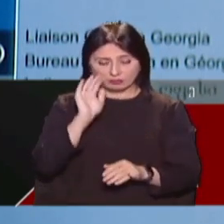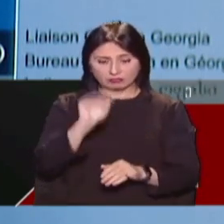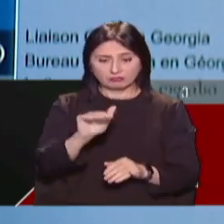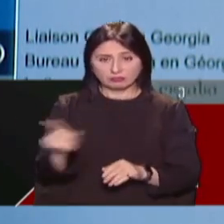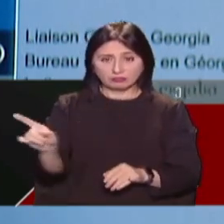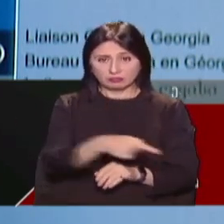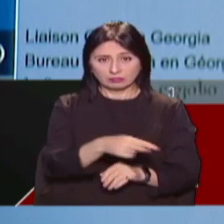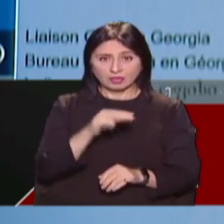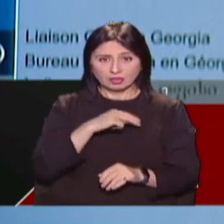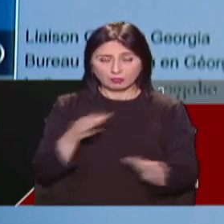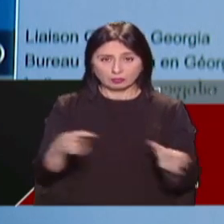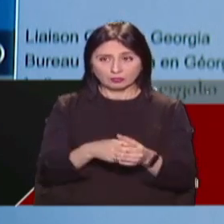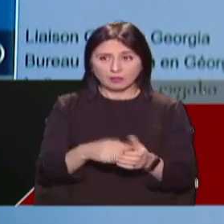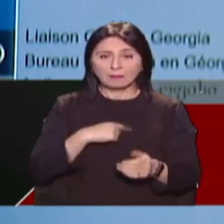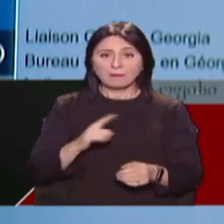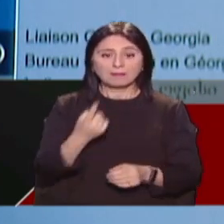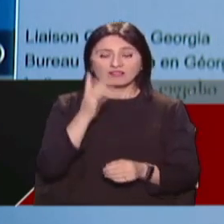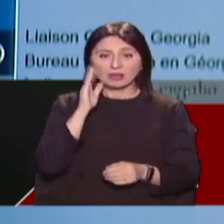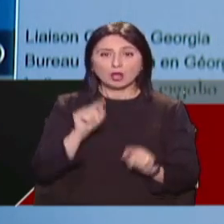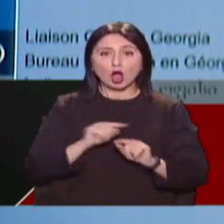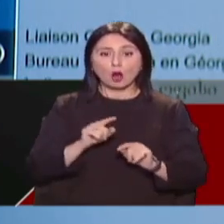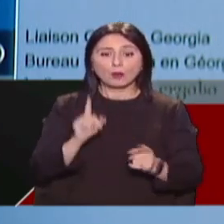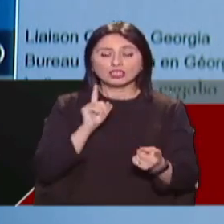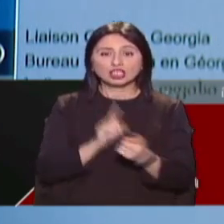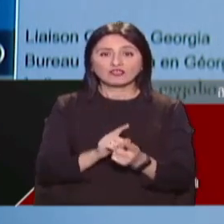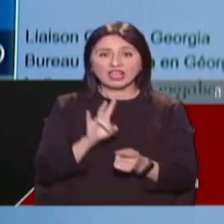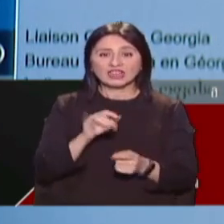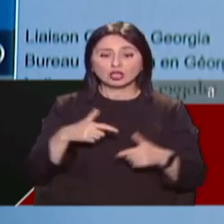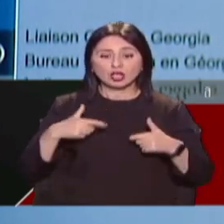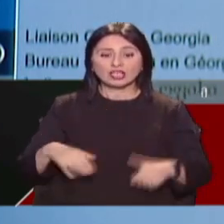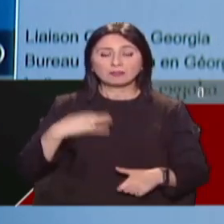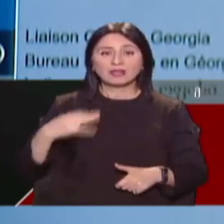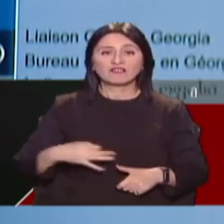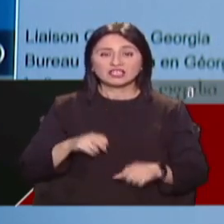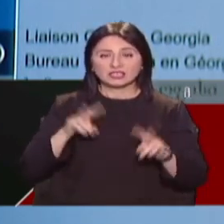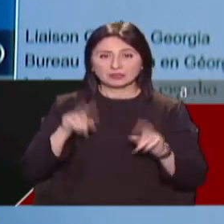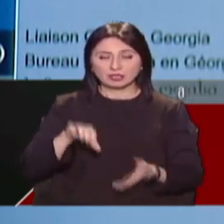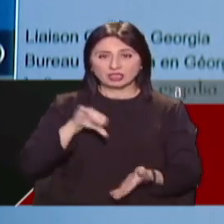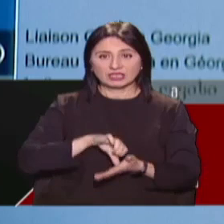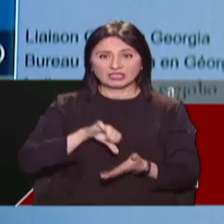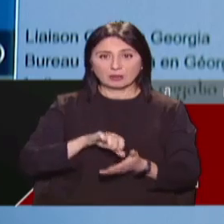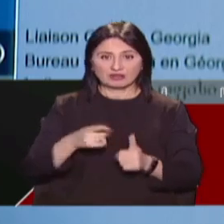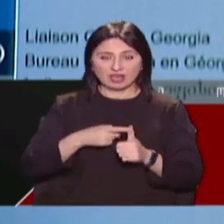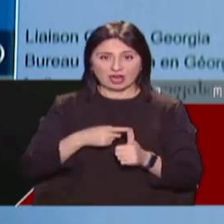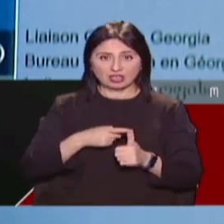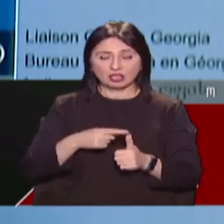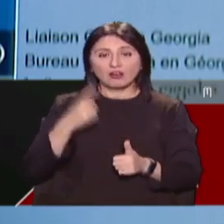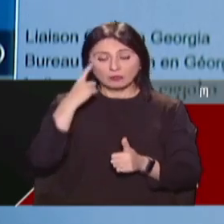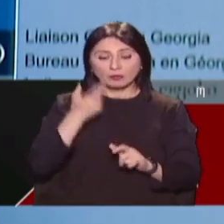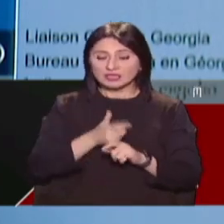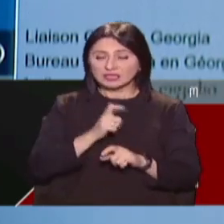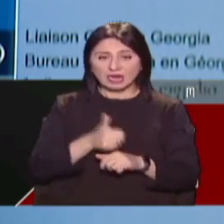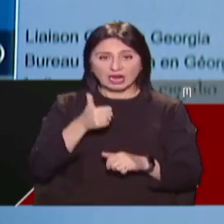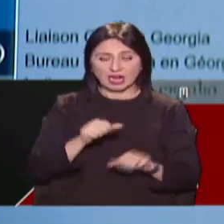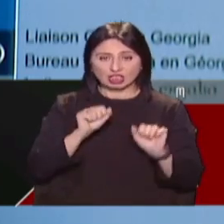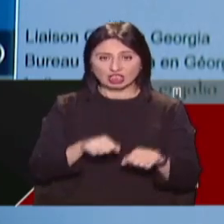მივიტან ოპოზიციურ სპექტრამდე. მე პირველად მექნება ოპოზიციასთან შეხვედრა ნატოს გენერალური მდივნის სპეციალური წარმომადგენლის რანგში და ვფიქრობ, ეს ძალიან